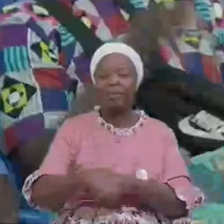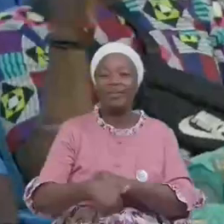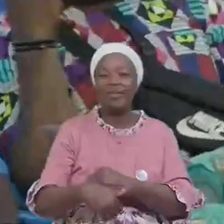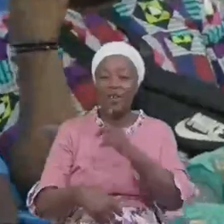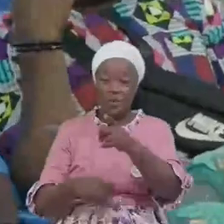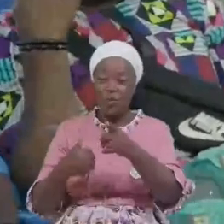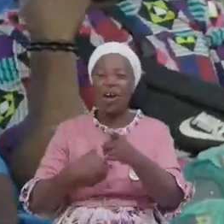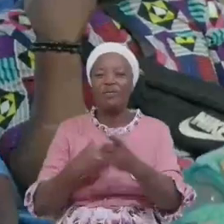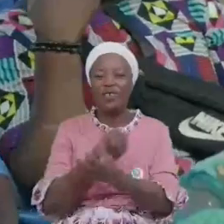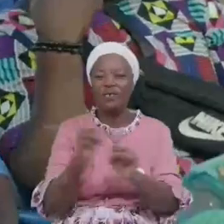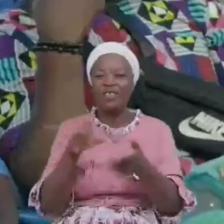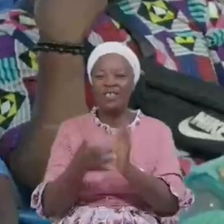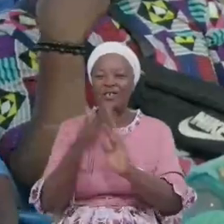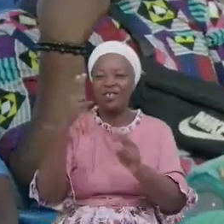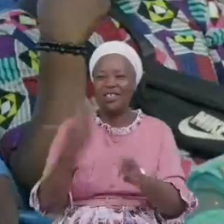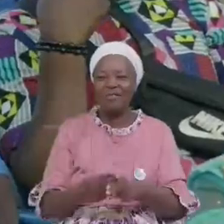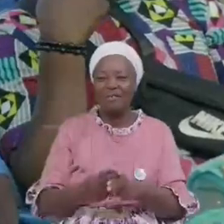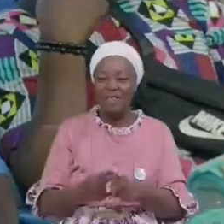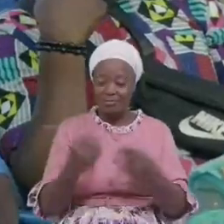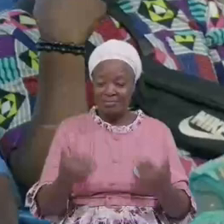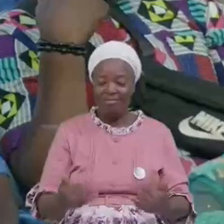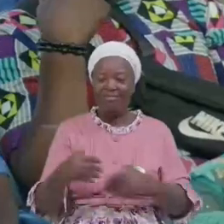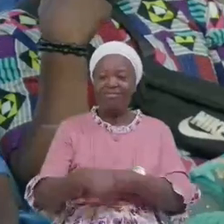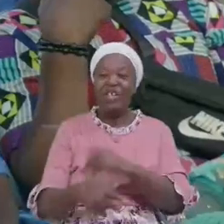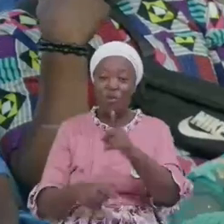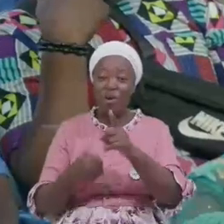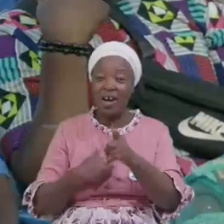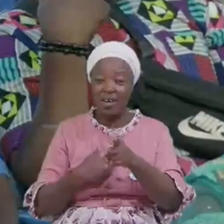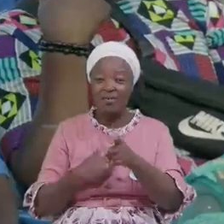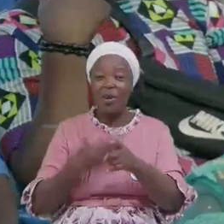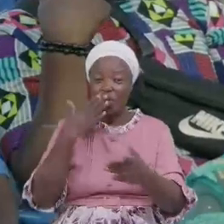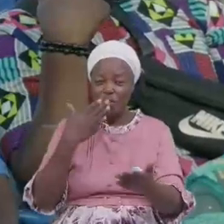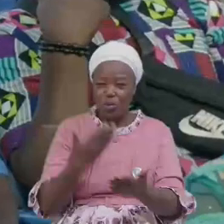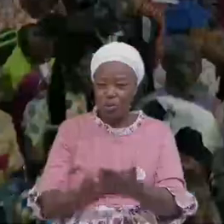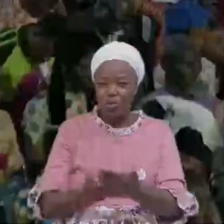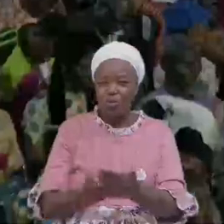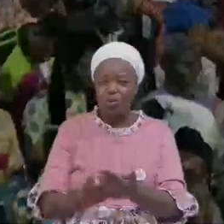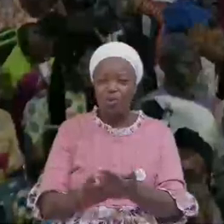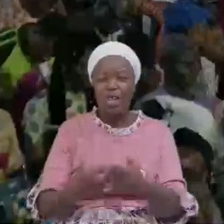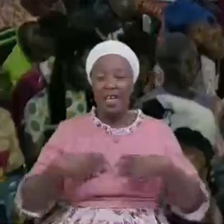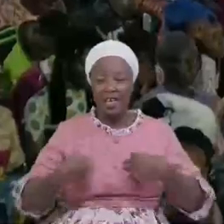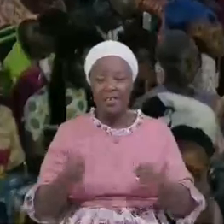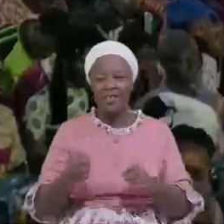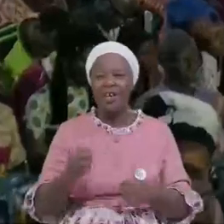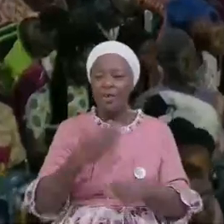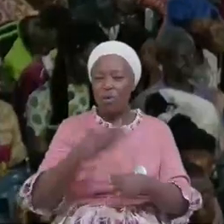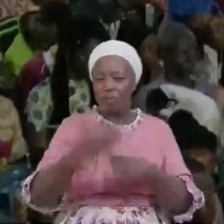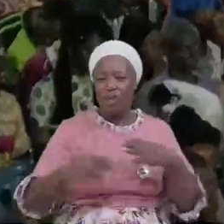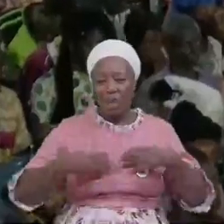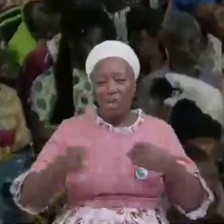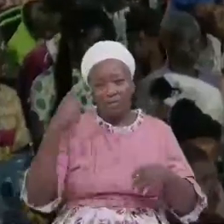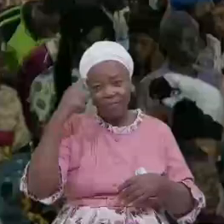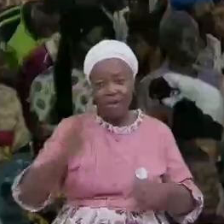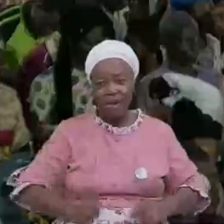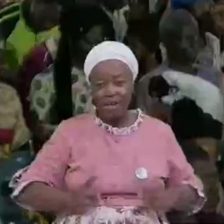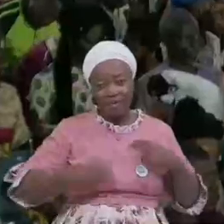le salut. Ce soir, tu as une bonne guérison, une entière guérison pour ton